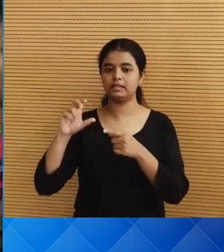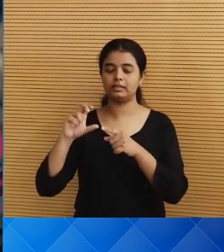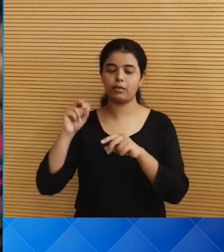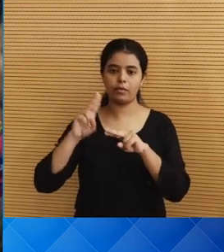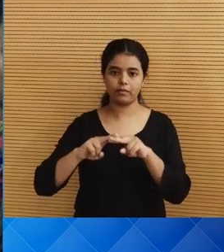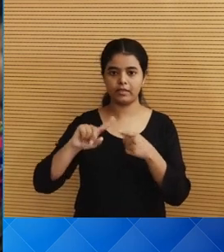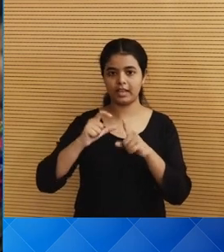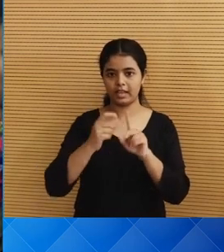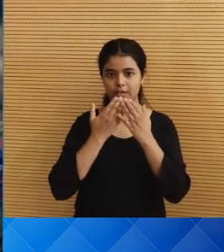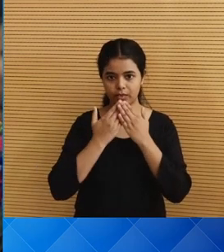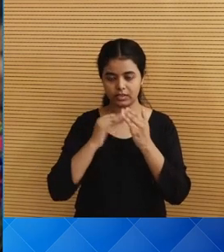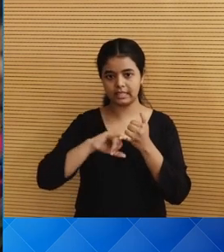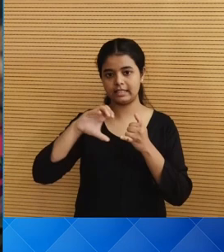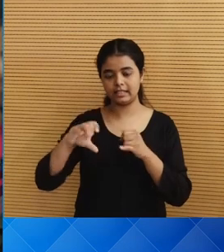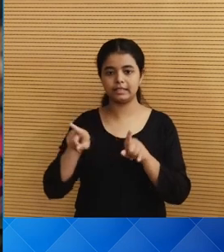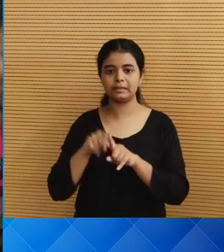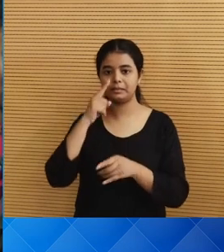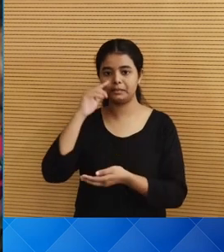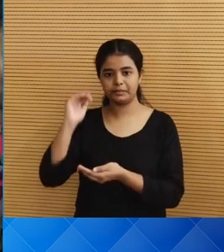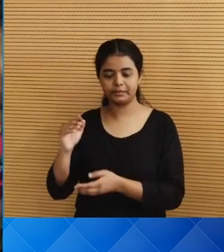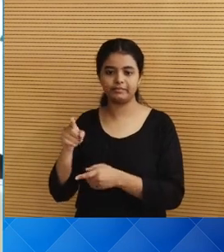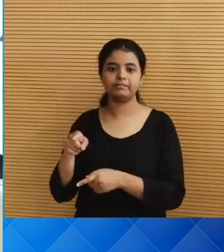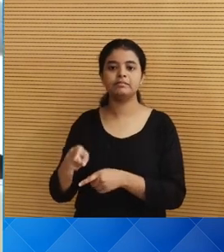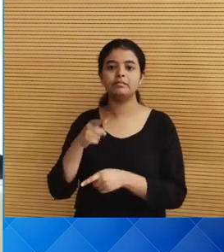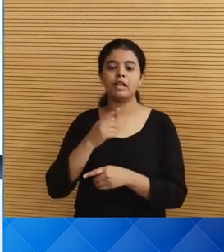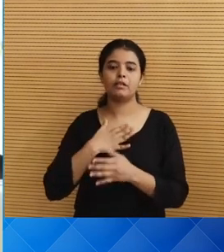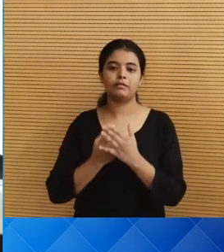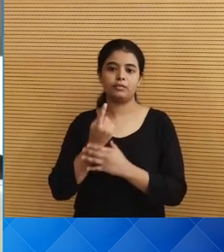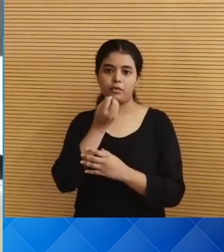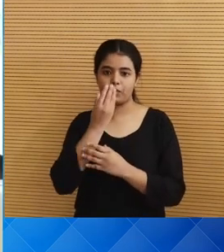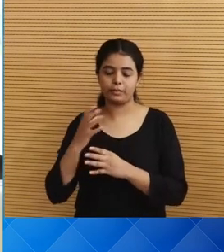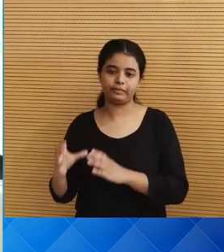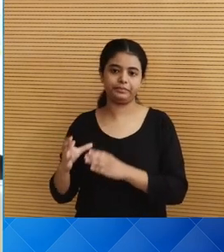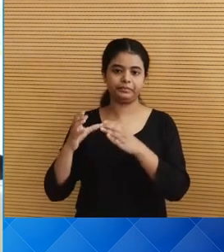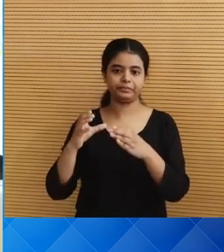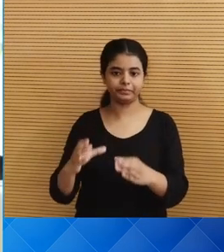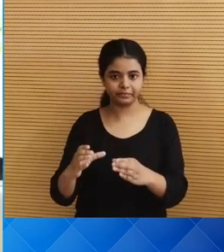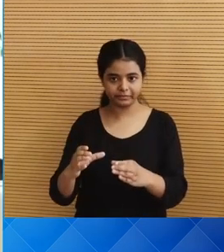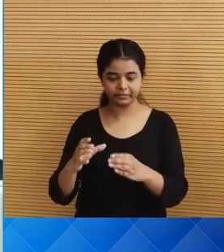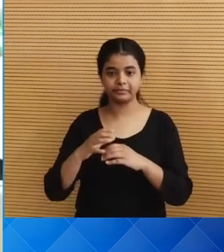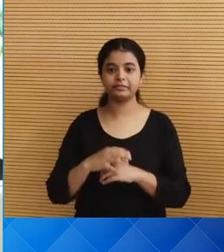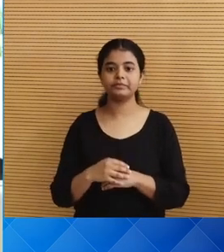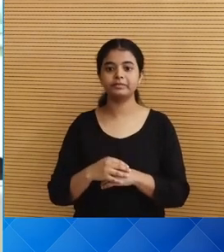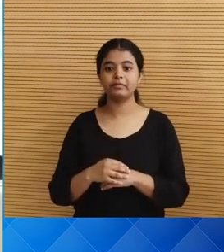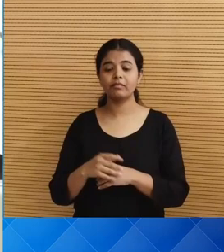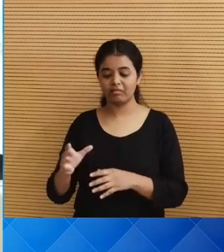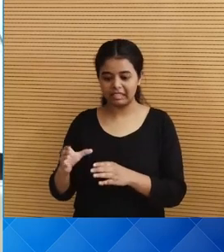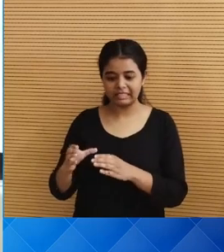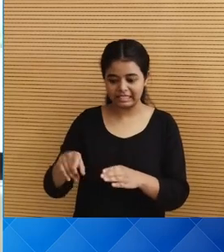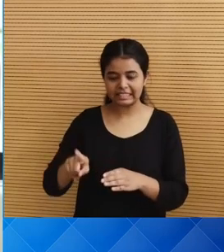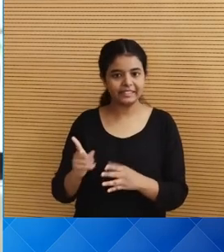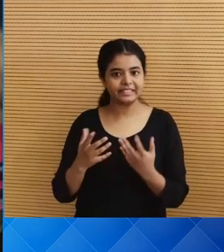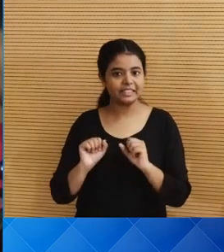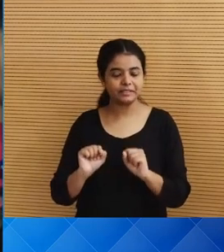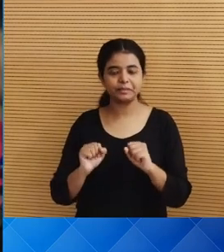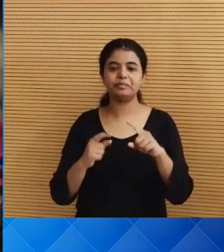देकर सम्मानित करेंगी, और इन सब बच्चों की सहायता कर रहे हैं केंद्रीय विद्यालय संगठन के शिक्षक।